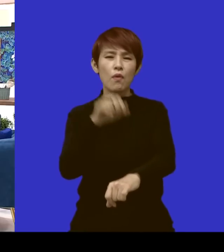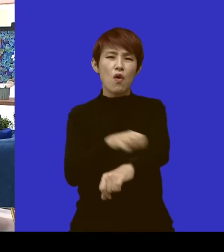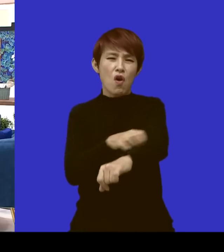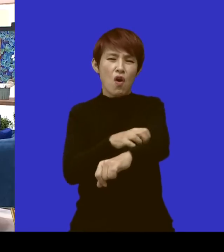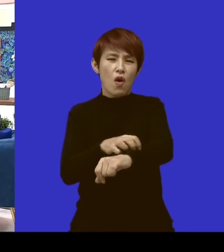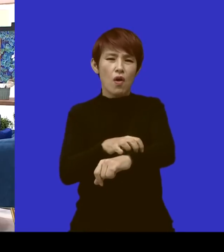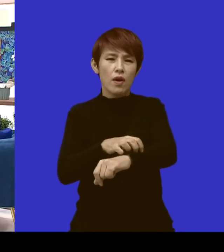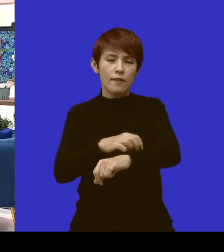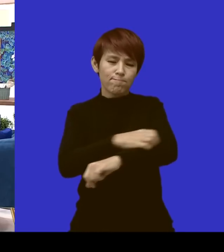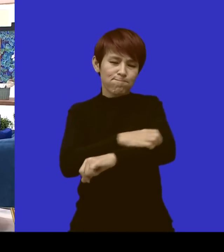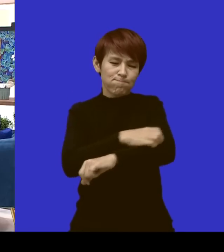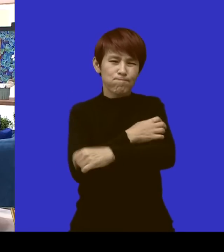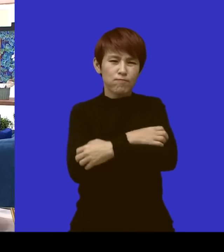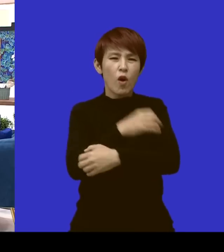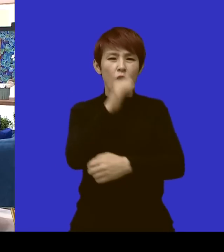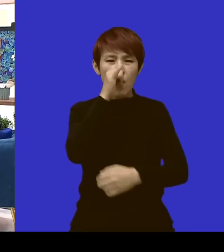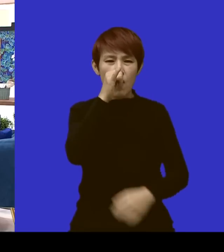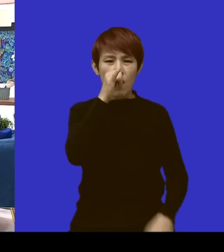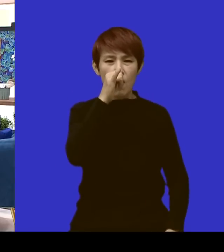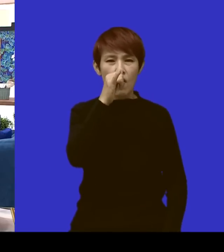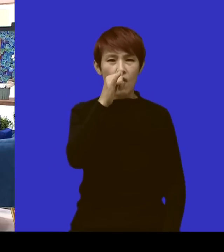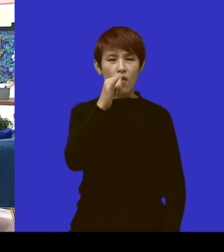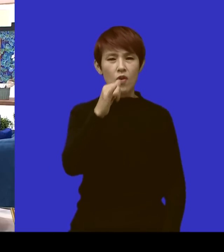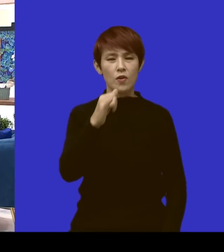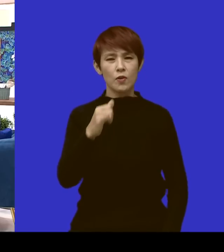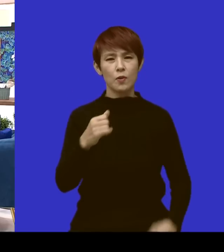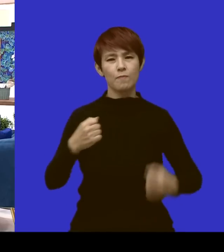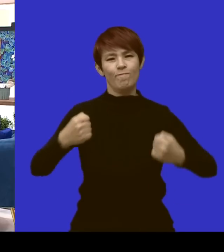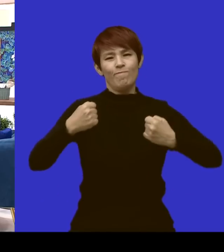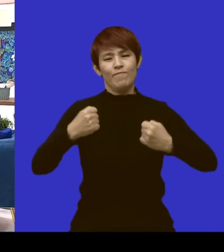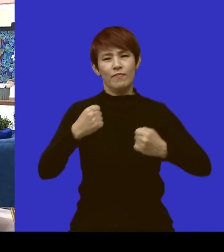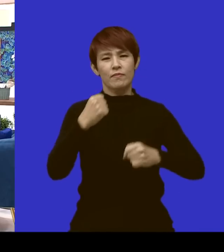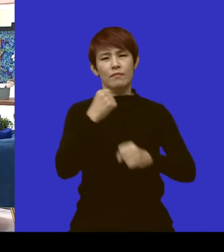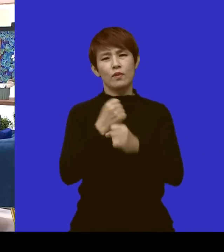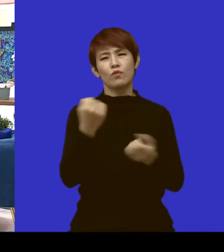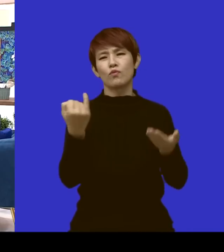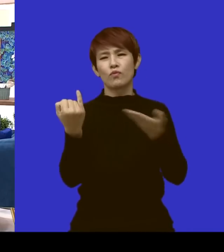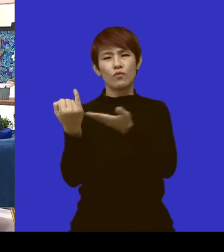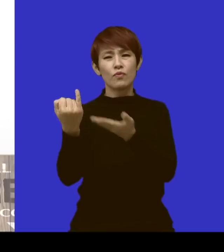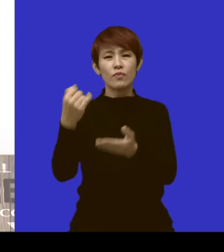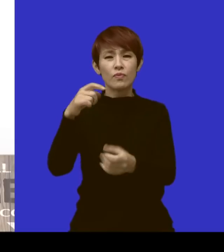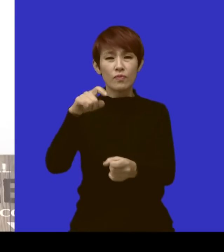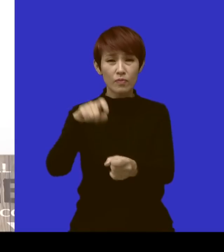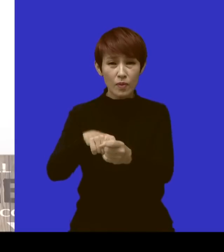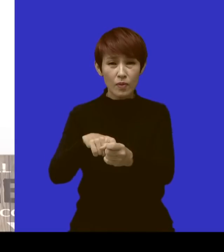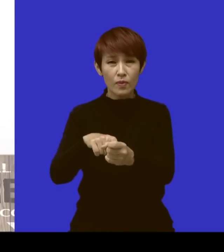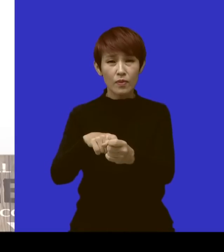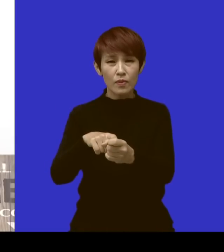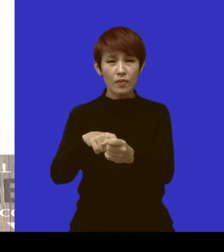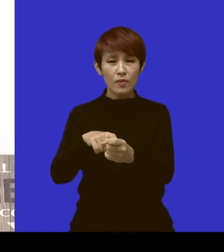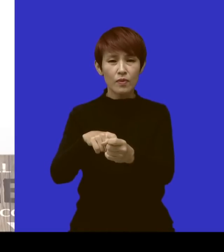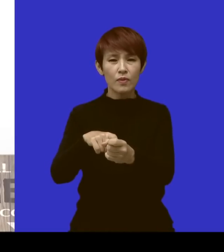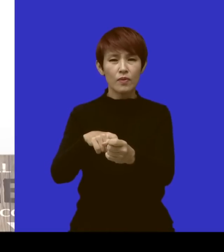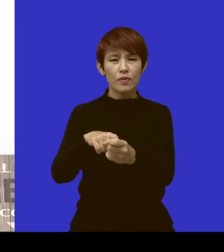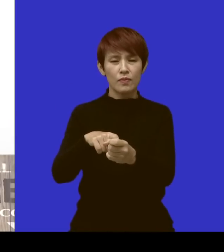네. 그럼 막 이렇게 장기들 기능 좋게 하면 좀 나아진다. 네. 네. 그런 이제